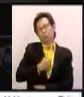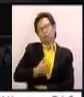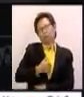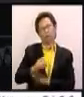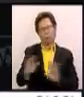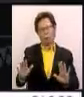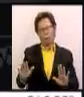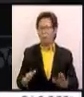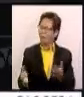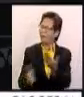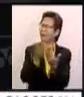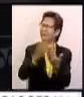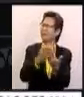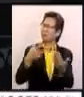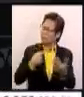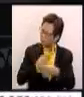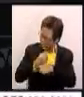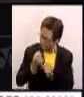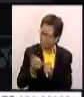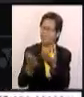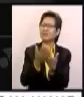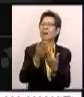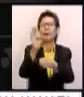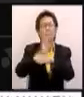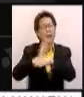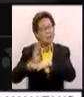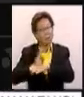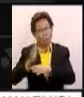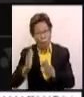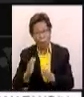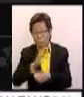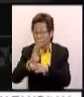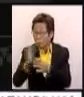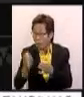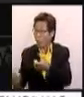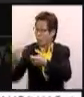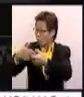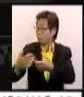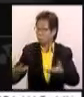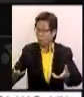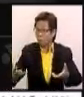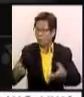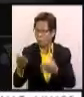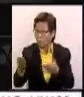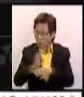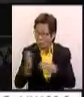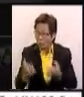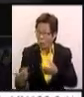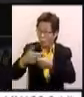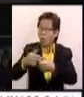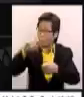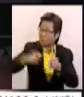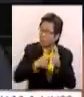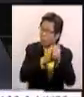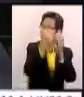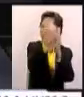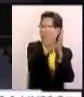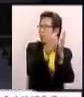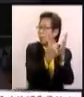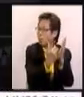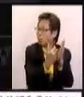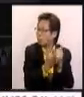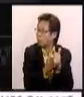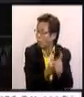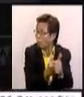We are making it very easy. Any business that you want to involve in, definitely there is some procedure. I mean, if you tell